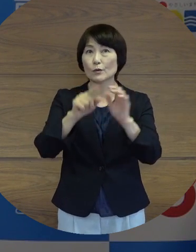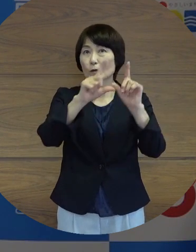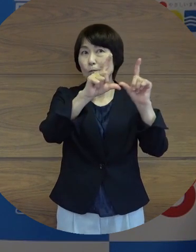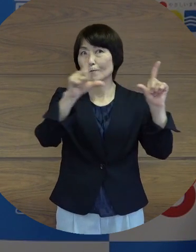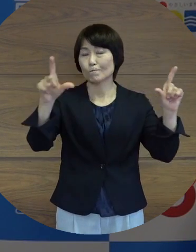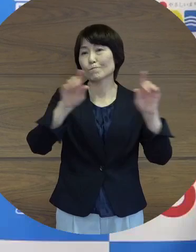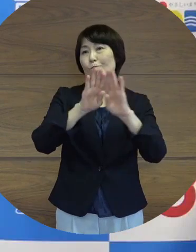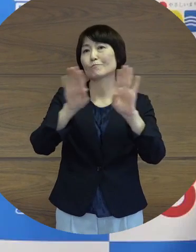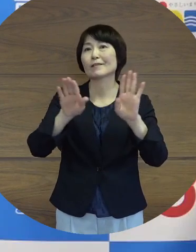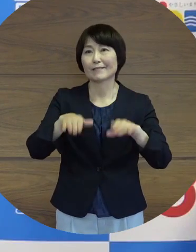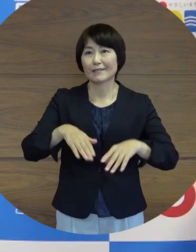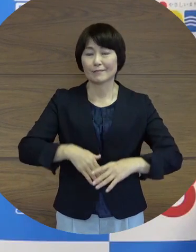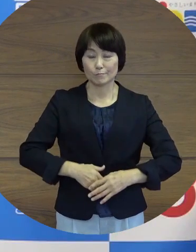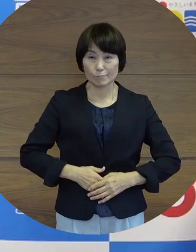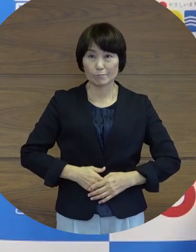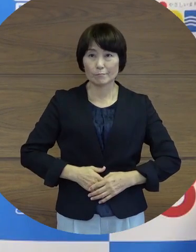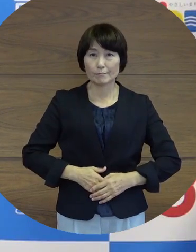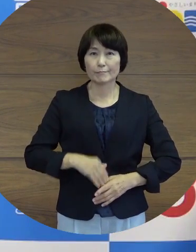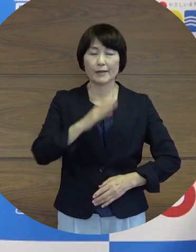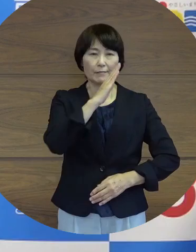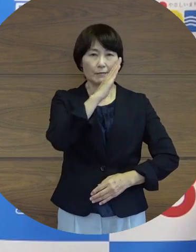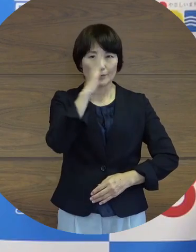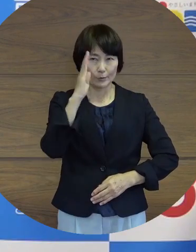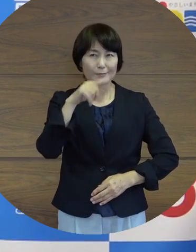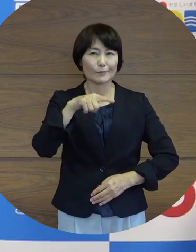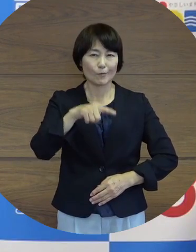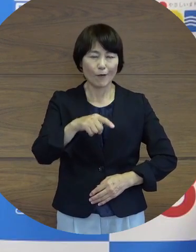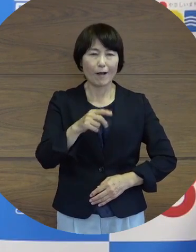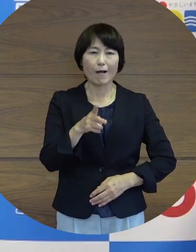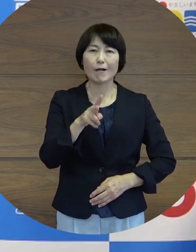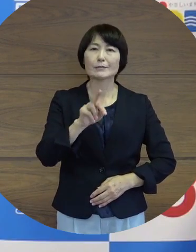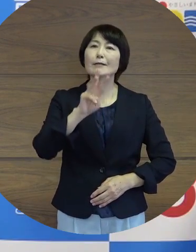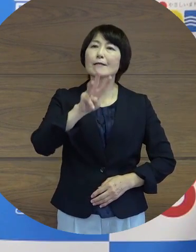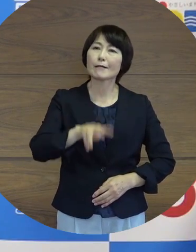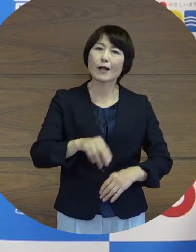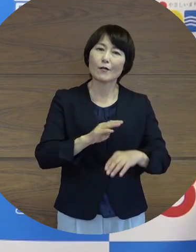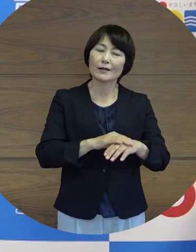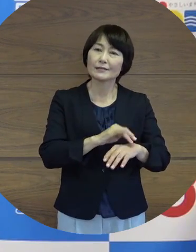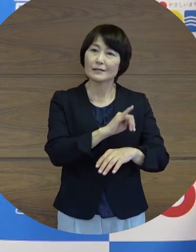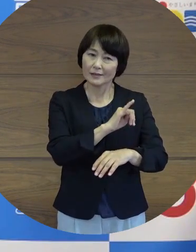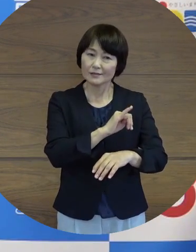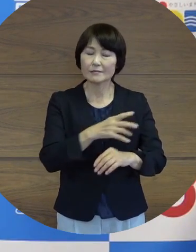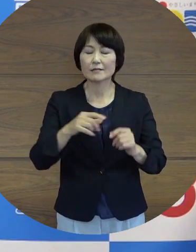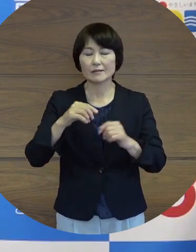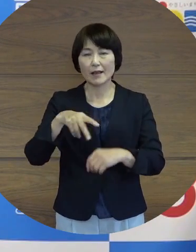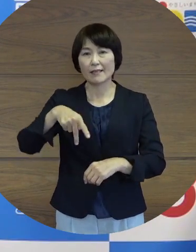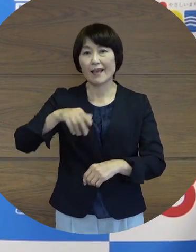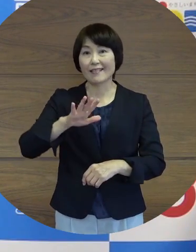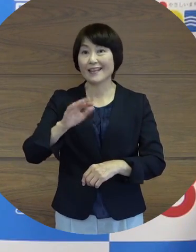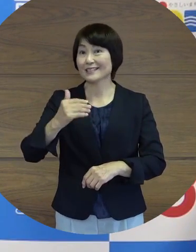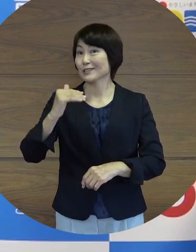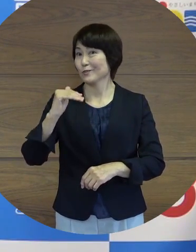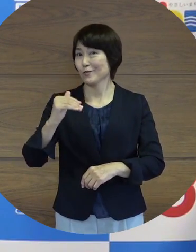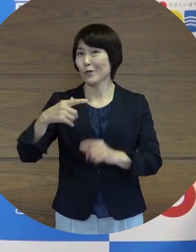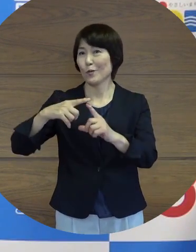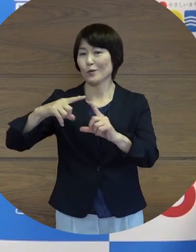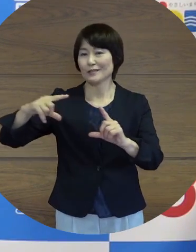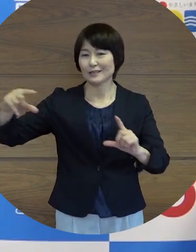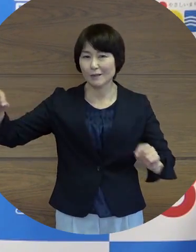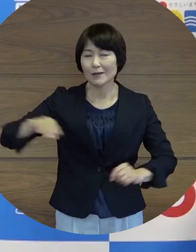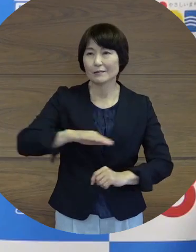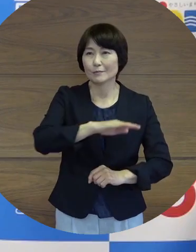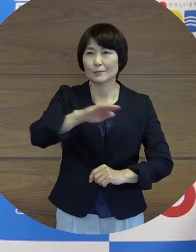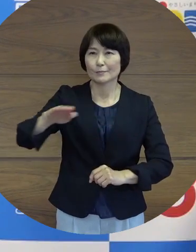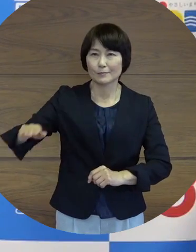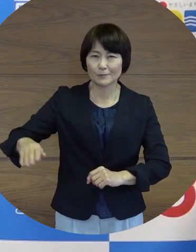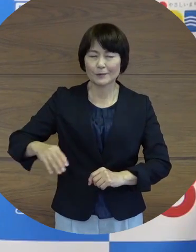です。当日は長谷川選手をはじめなでしこジャパンの素晴らしい